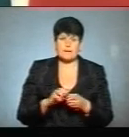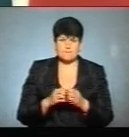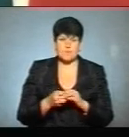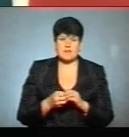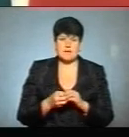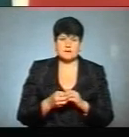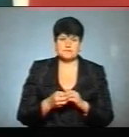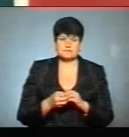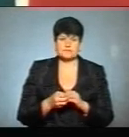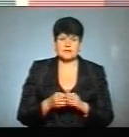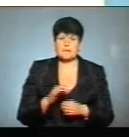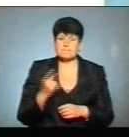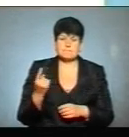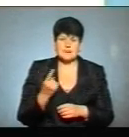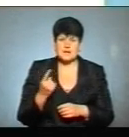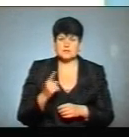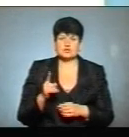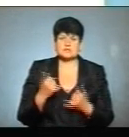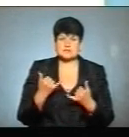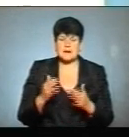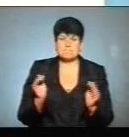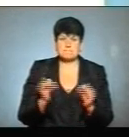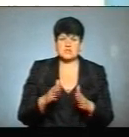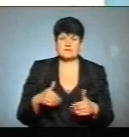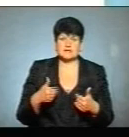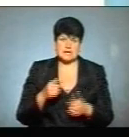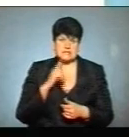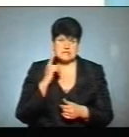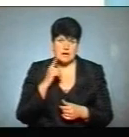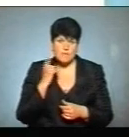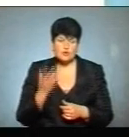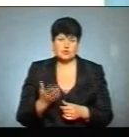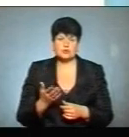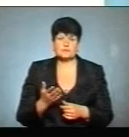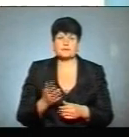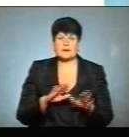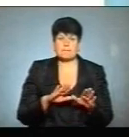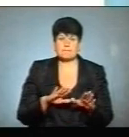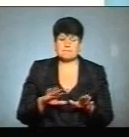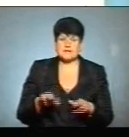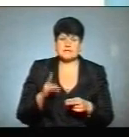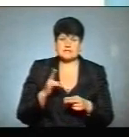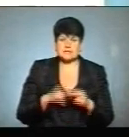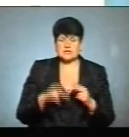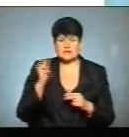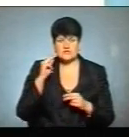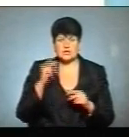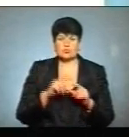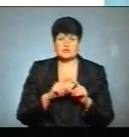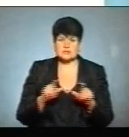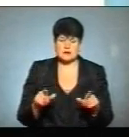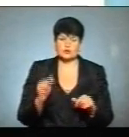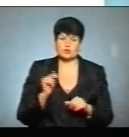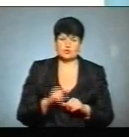момент? Не перше, що зараз трохи менше звертається молоді, якраз після закінчення навчального закладу, тому